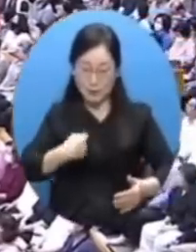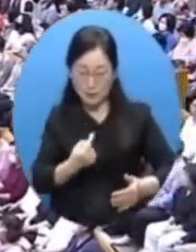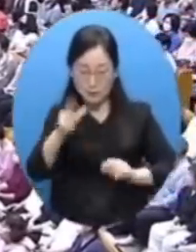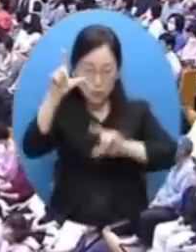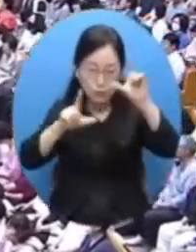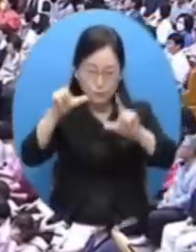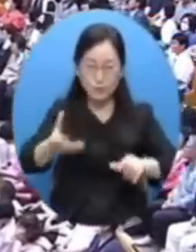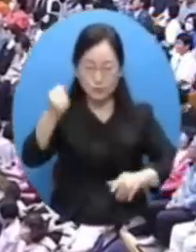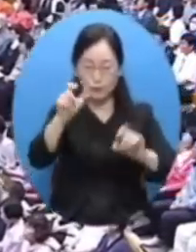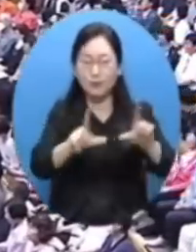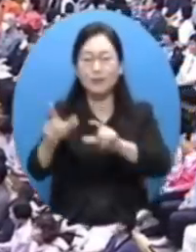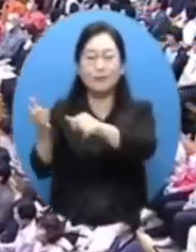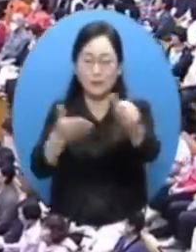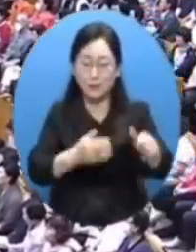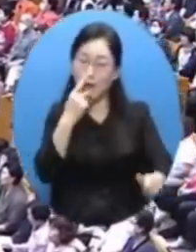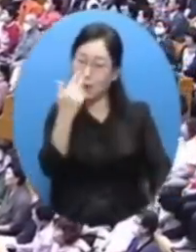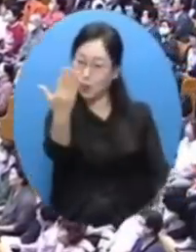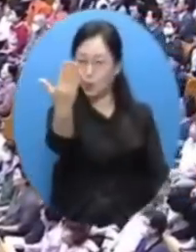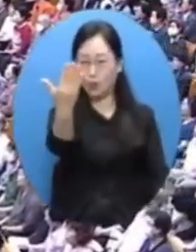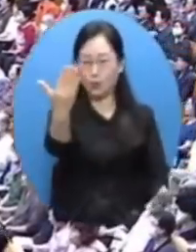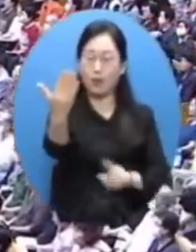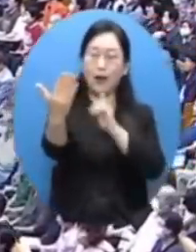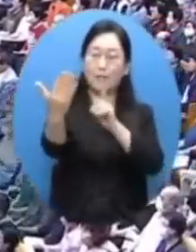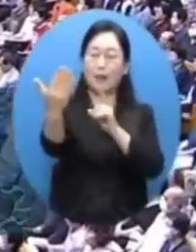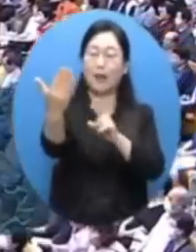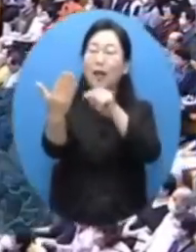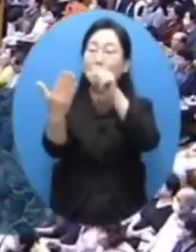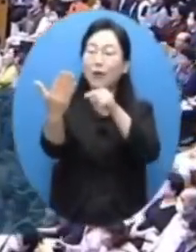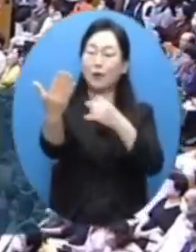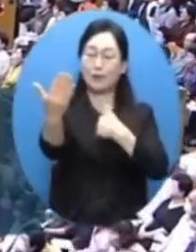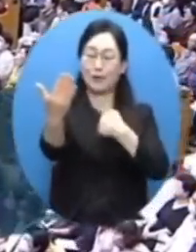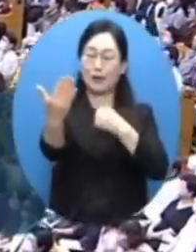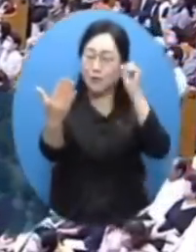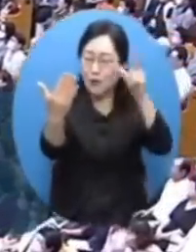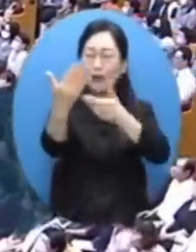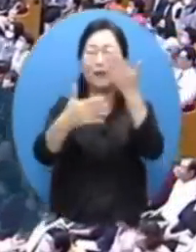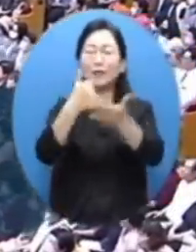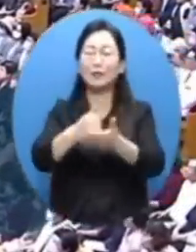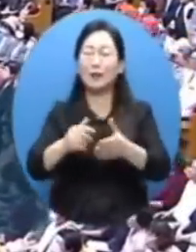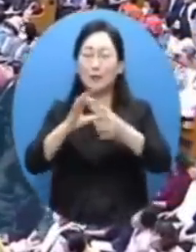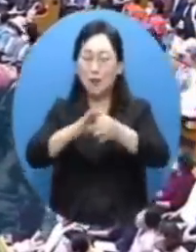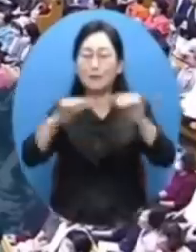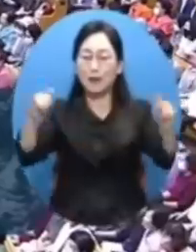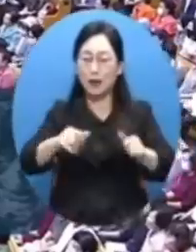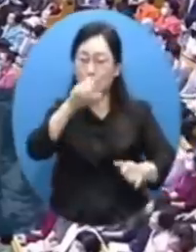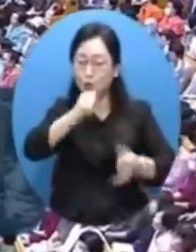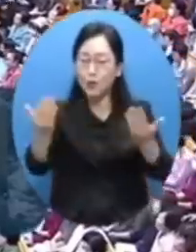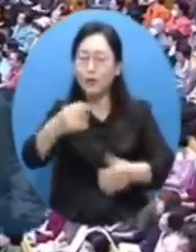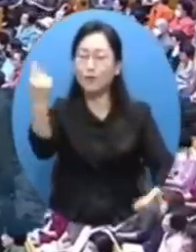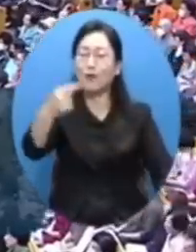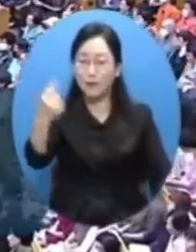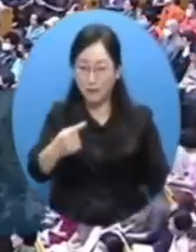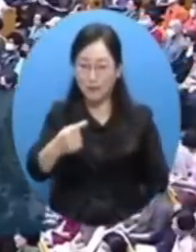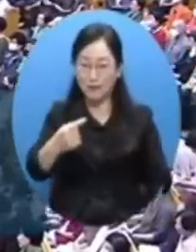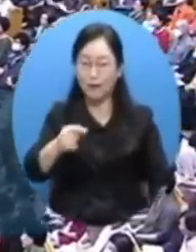것입니다. 아침마다 거울 바라보면서 말하기를 바랍니다. 너는 위대한 하나님의 사람이다. 오늘 너에게 좋은 일이 일어날